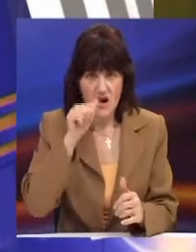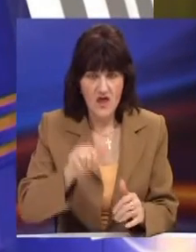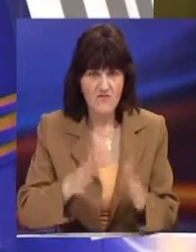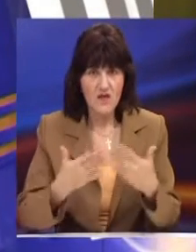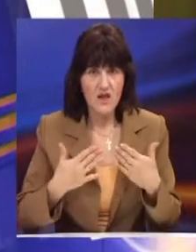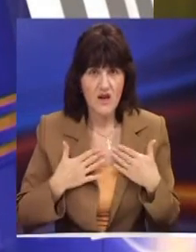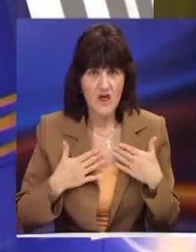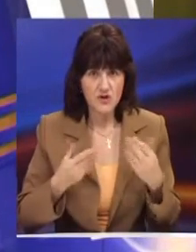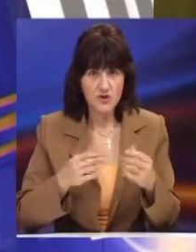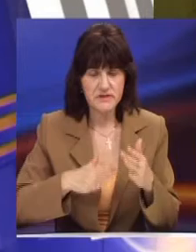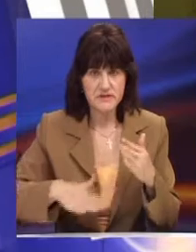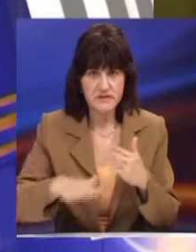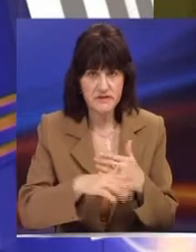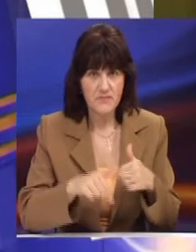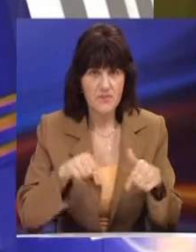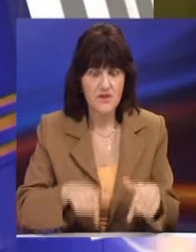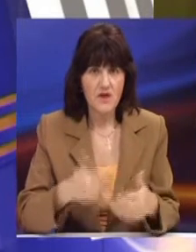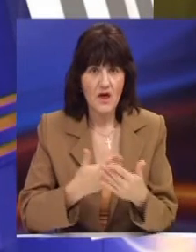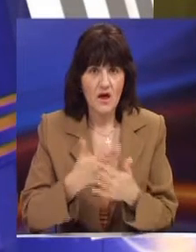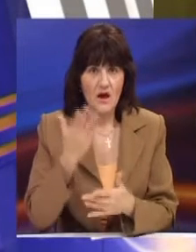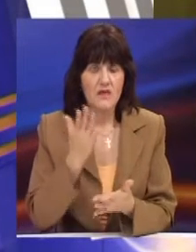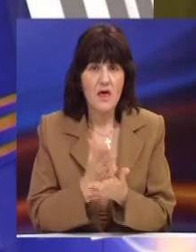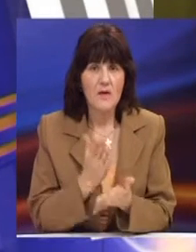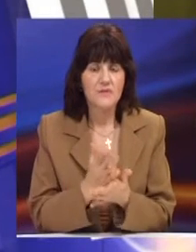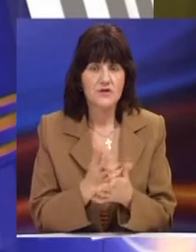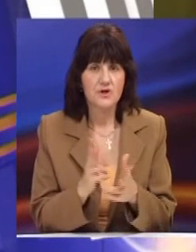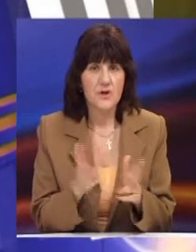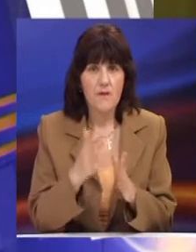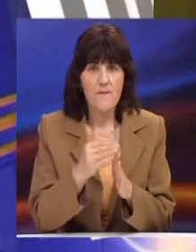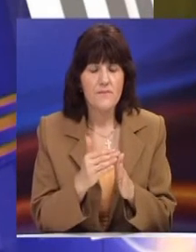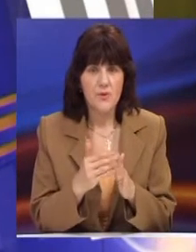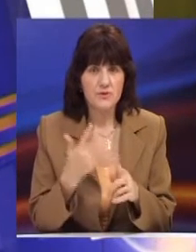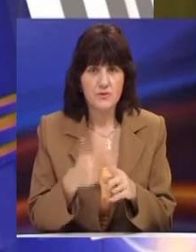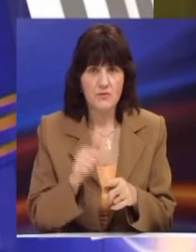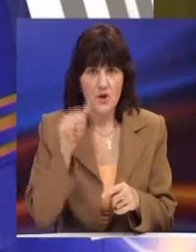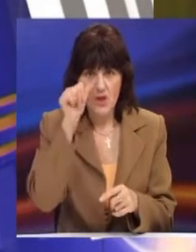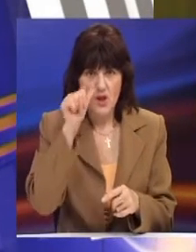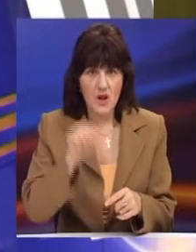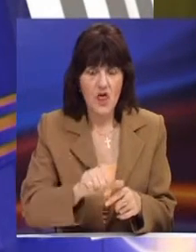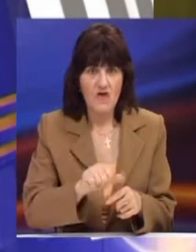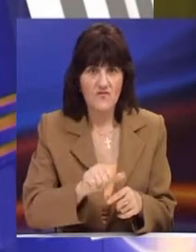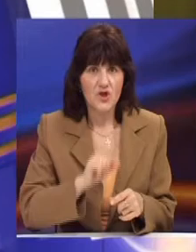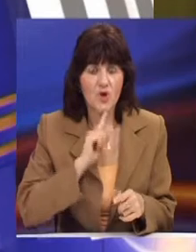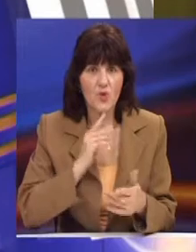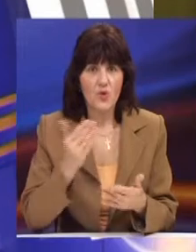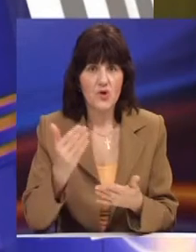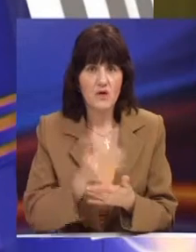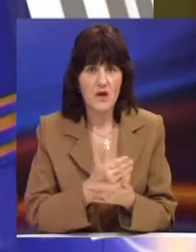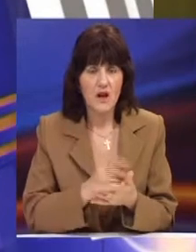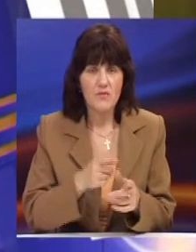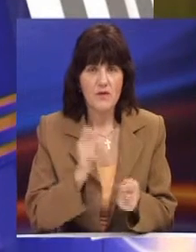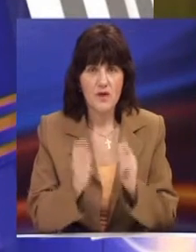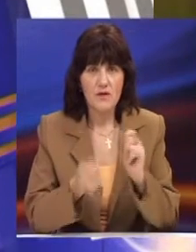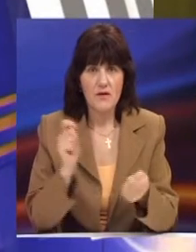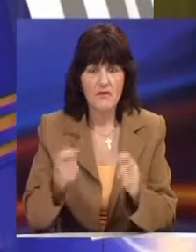našem području, sama lokalna zajednica će svakako imati benefit, jer će se od naftne rente koje grad ubira